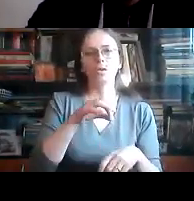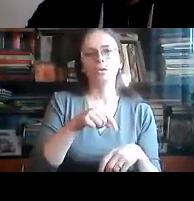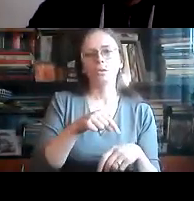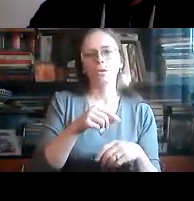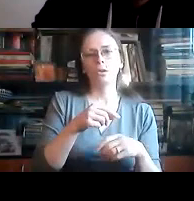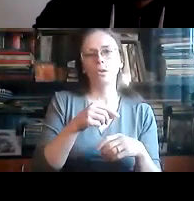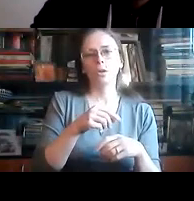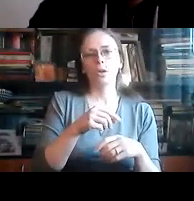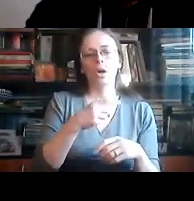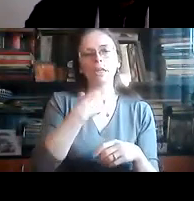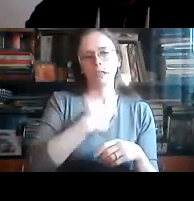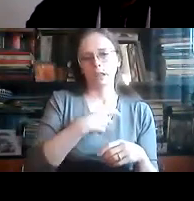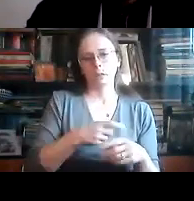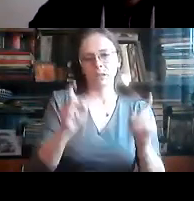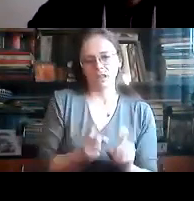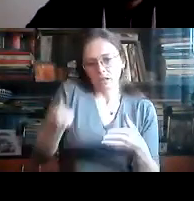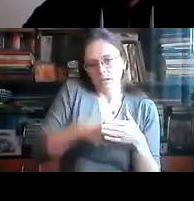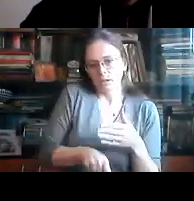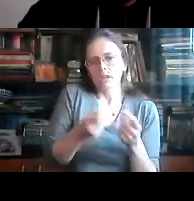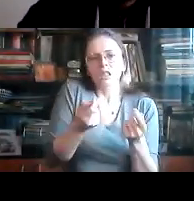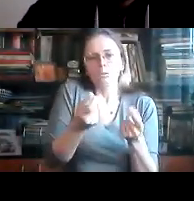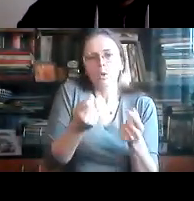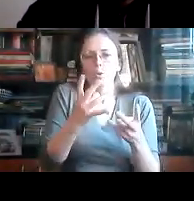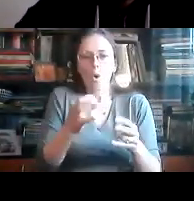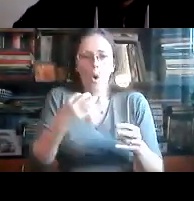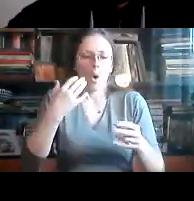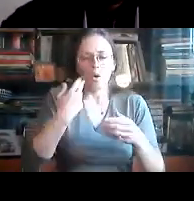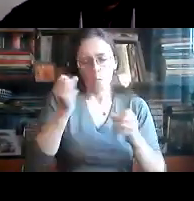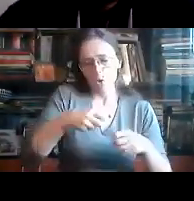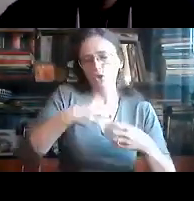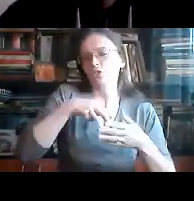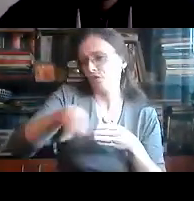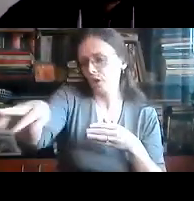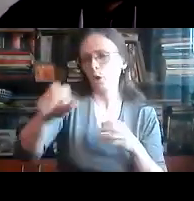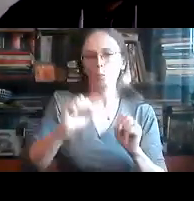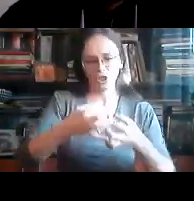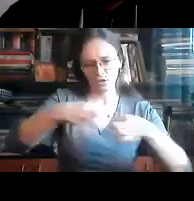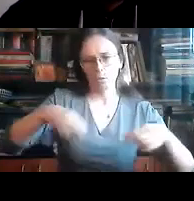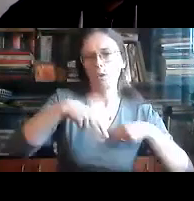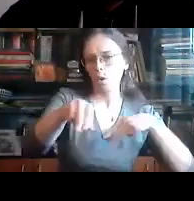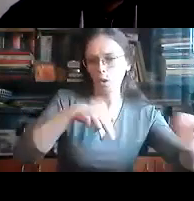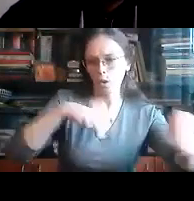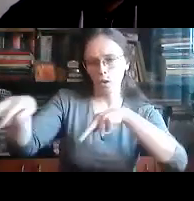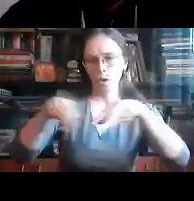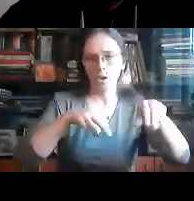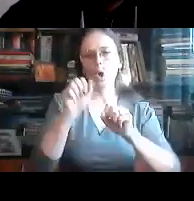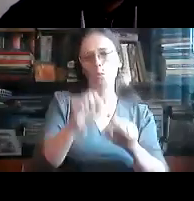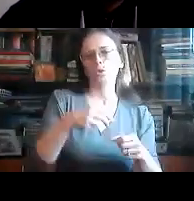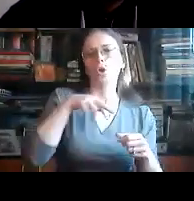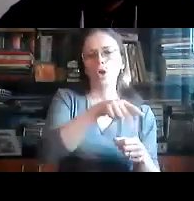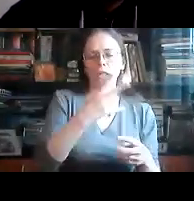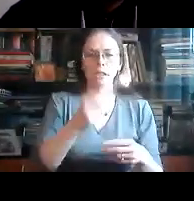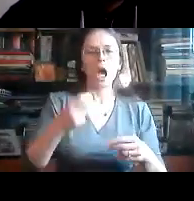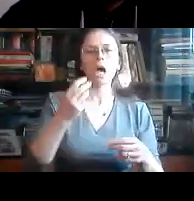можем выходить, мы можем ходить, мы можем даже, в принципе, на репетиции, наверное, ходить. Вот. Тем не менее, весь мир сидит на